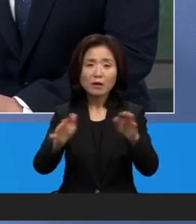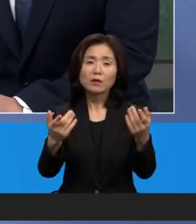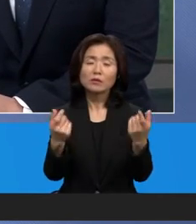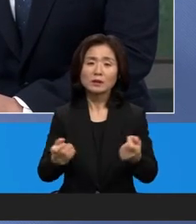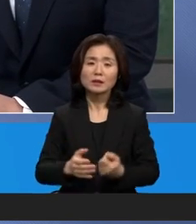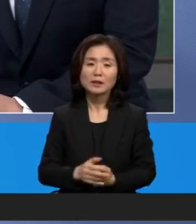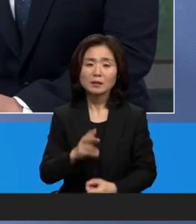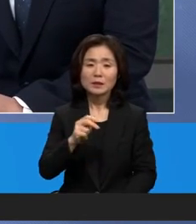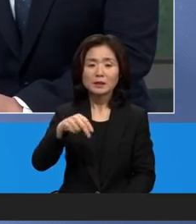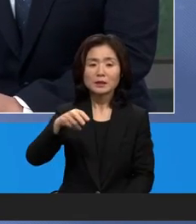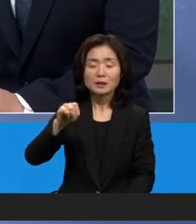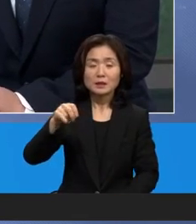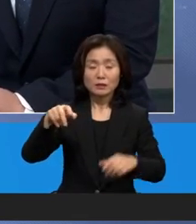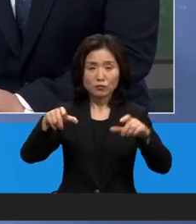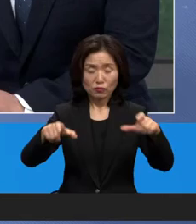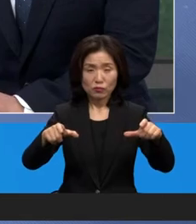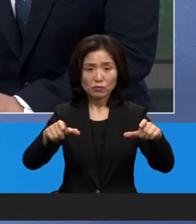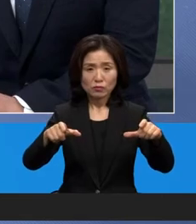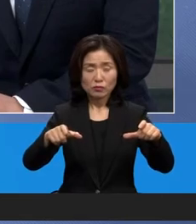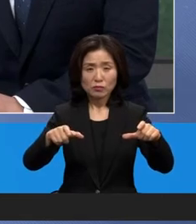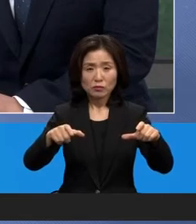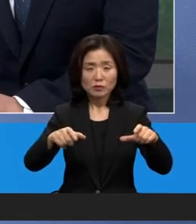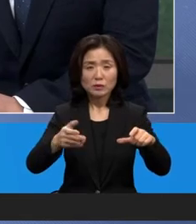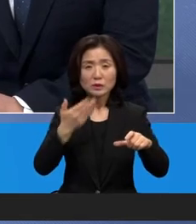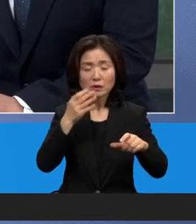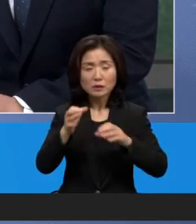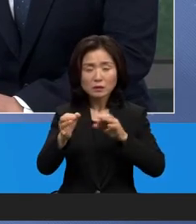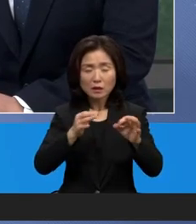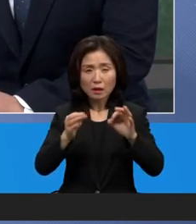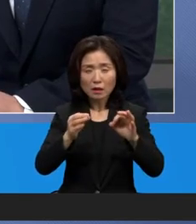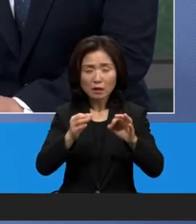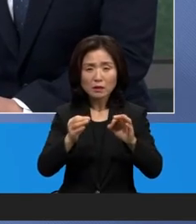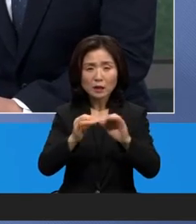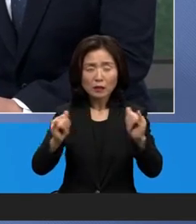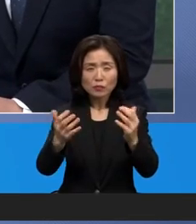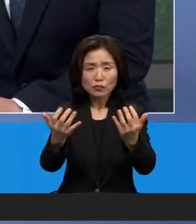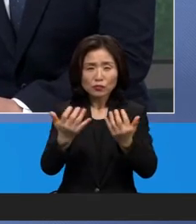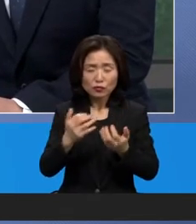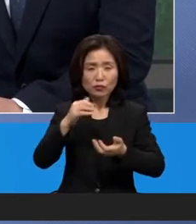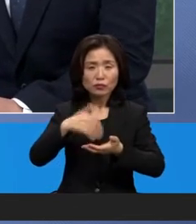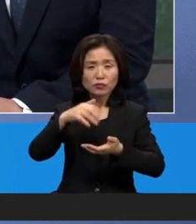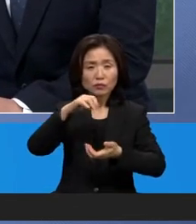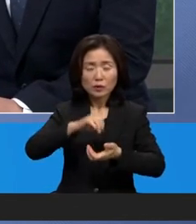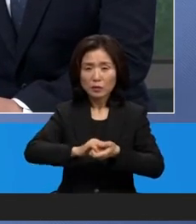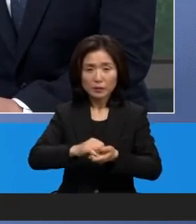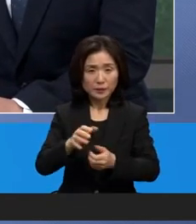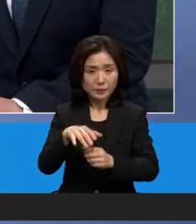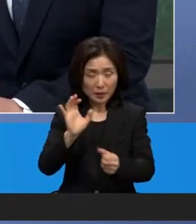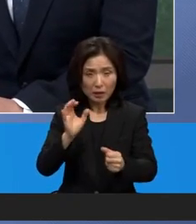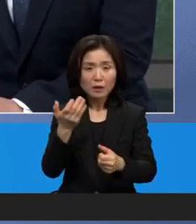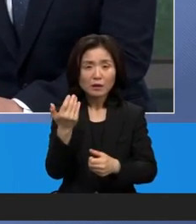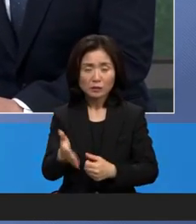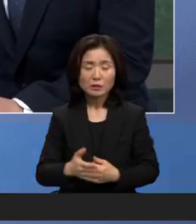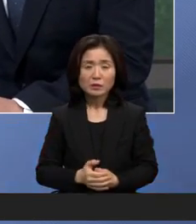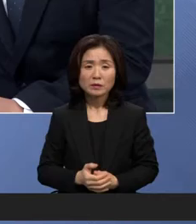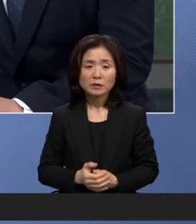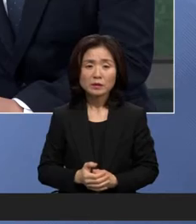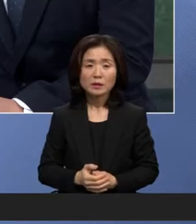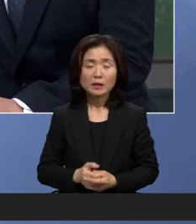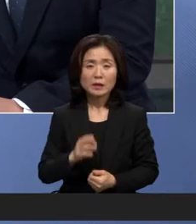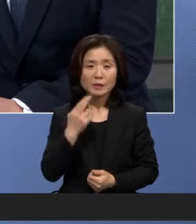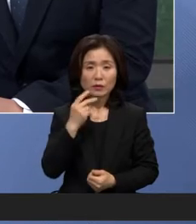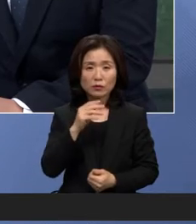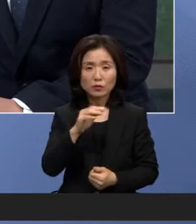주는 식당 출입 인원 제한을 완화해 있고 사우스캐롤라이나 주 는 대형 모임 제안을 해제했습니다 미국 질병통제예방센터